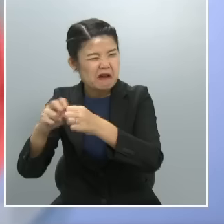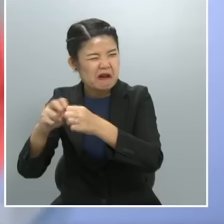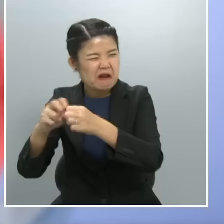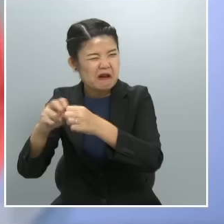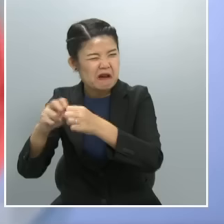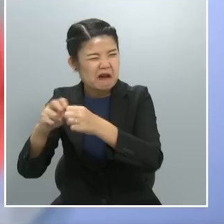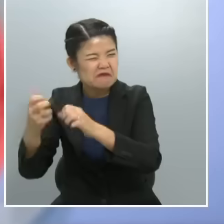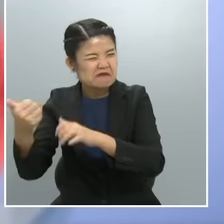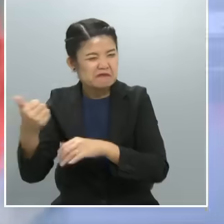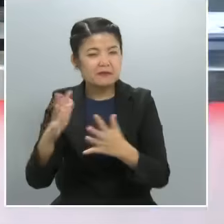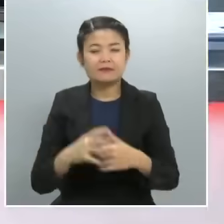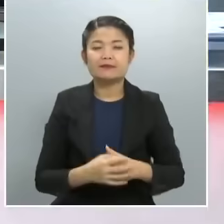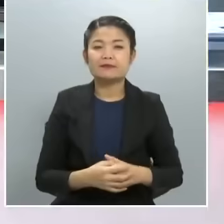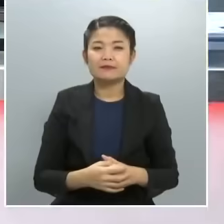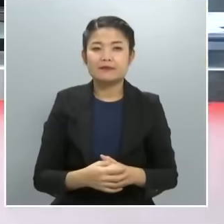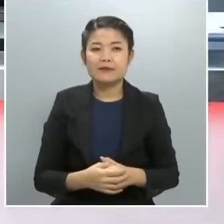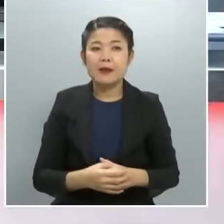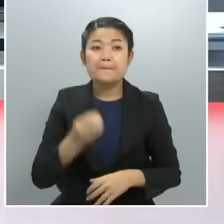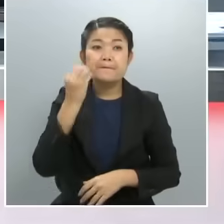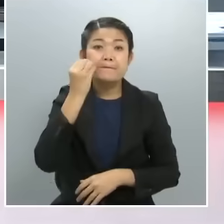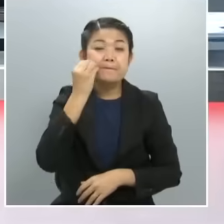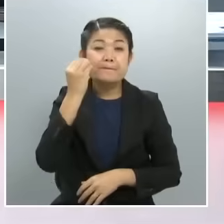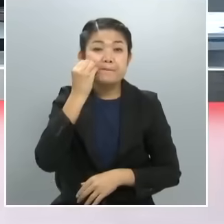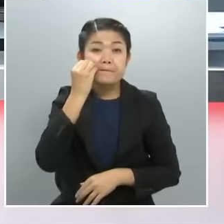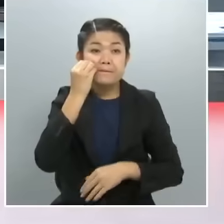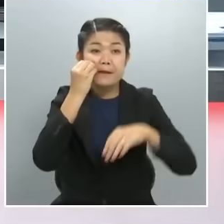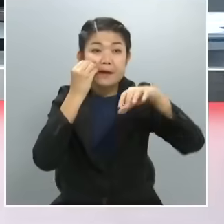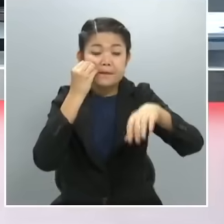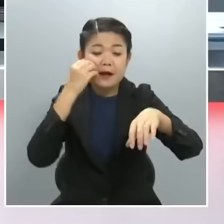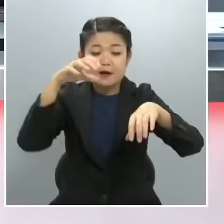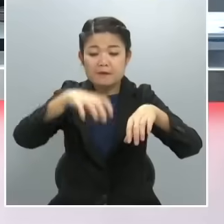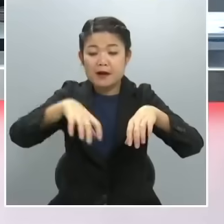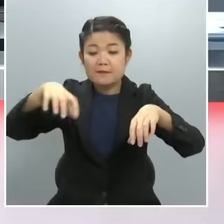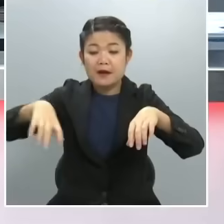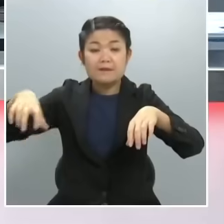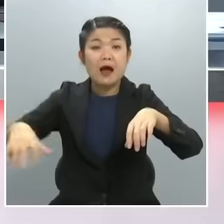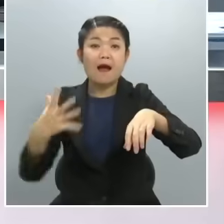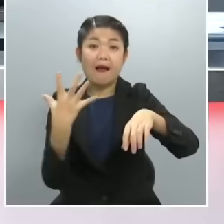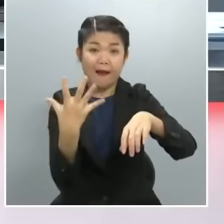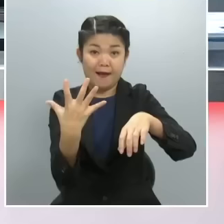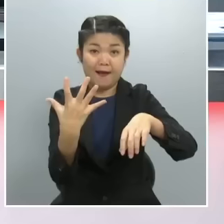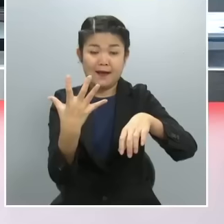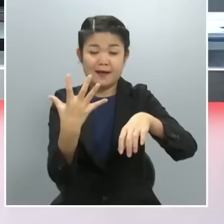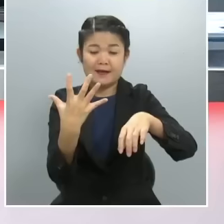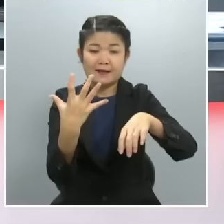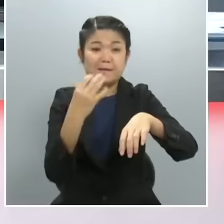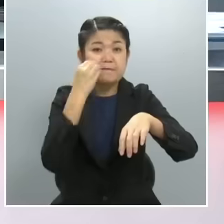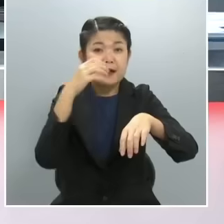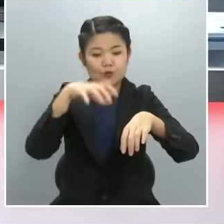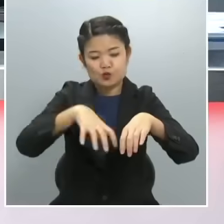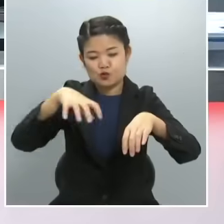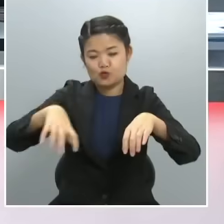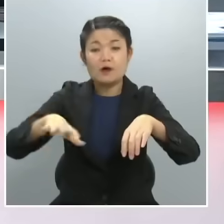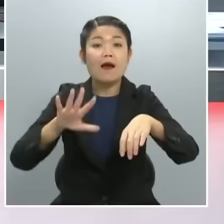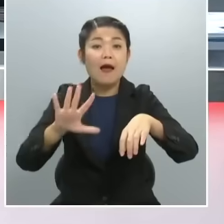ทีนี้คุณผู้ชมครับเรื่องของบ้านนะฮะบ้าน 5หลังที่อยู่ในซอยวิภาวดี 60อย่างที่เมื่อกี้พี่หมวยบอกไปก็คือบ้านของ